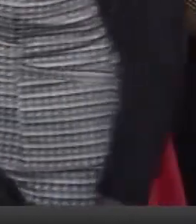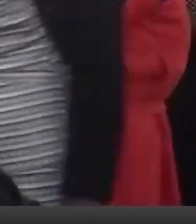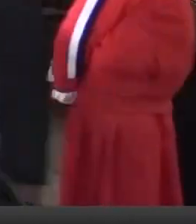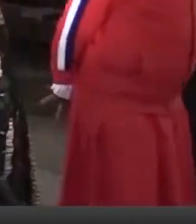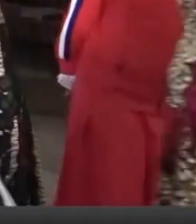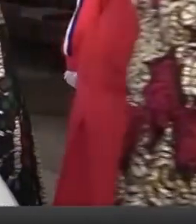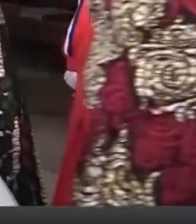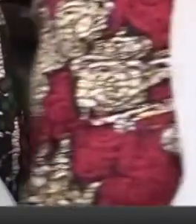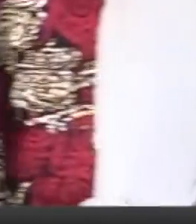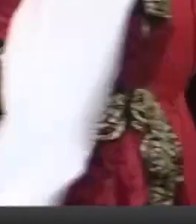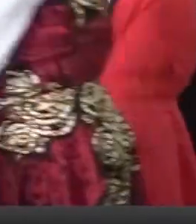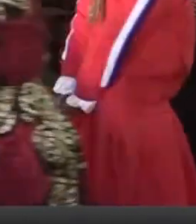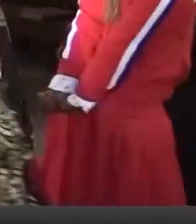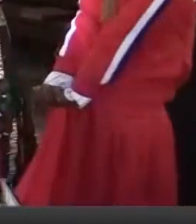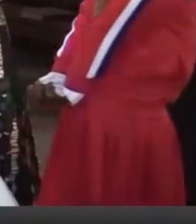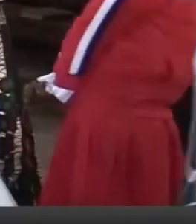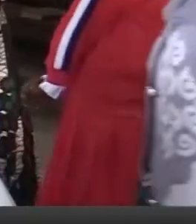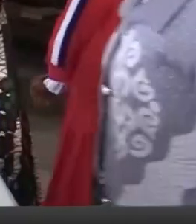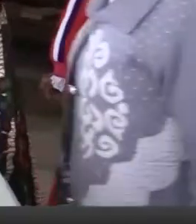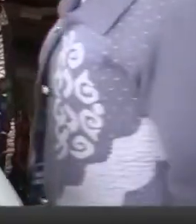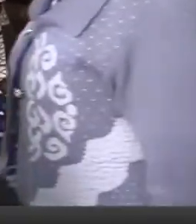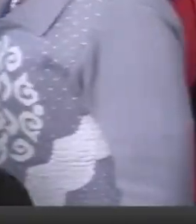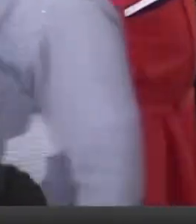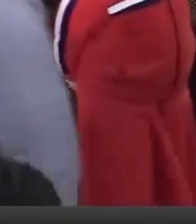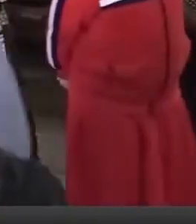Haleluya fredriua undugu TV